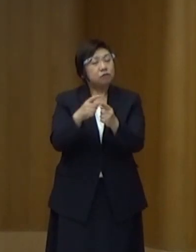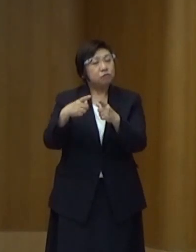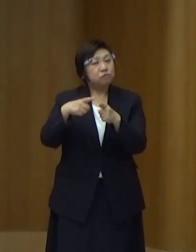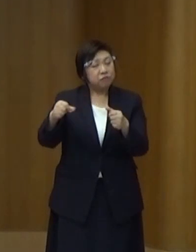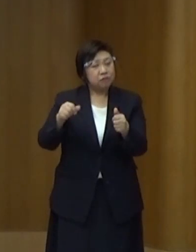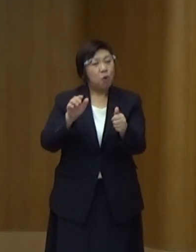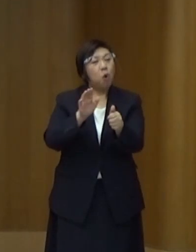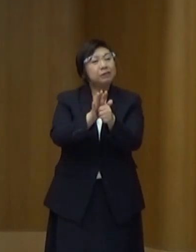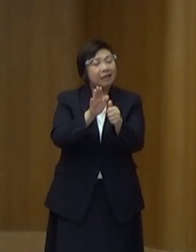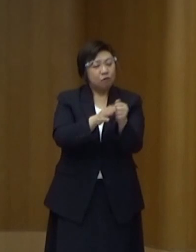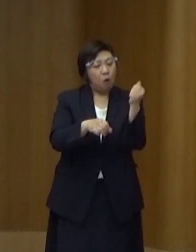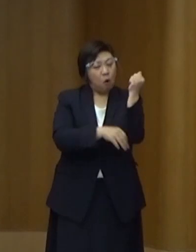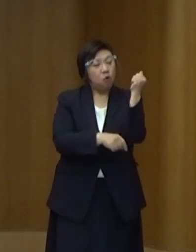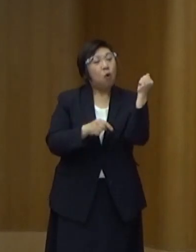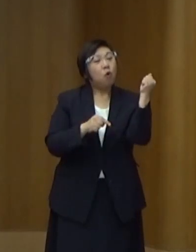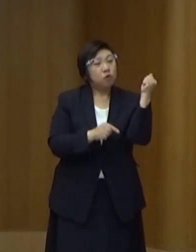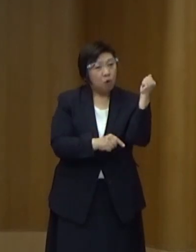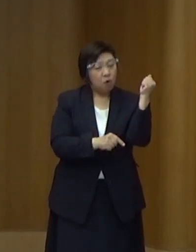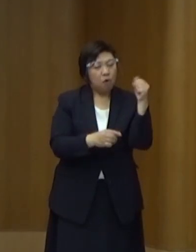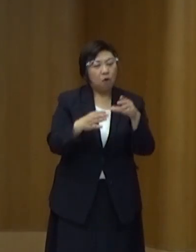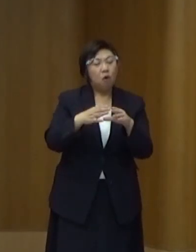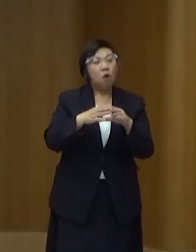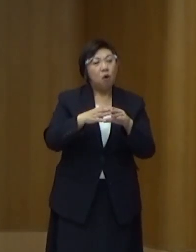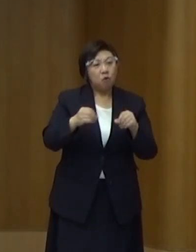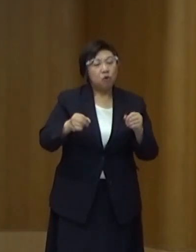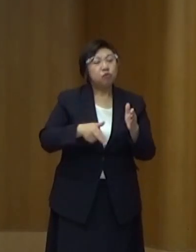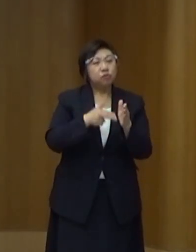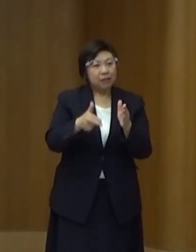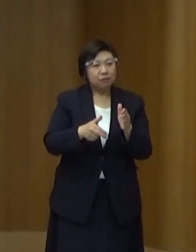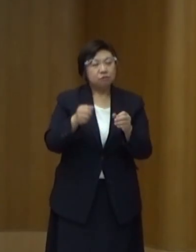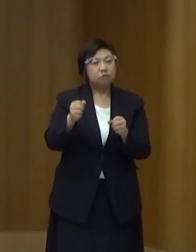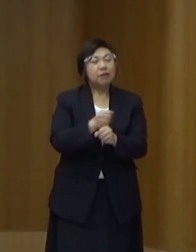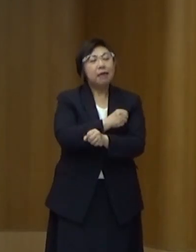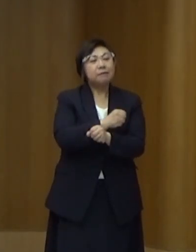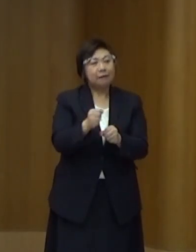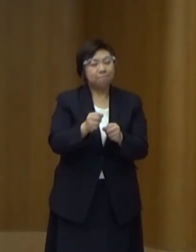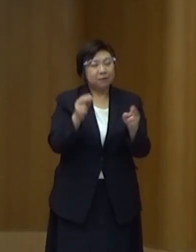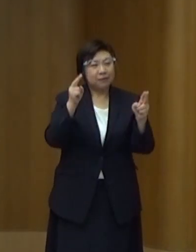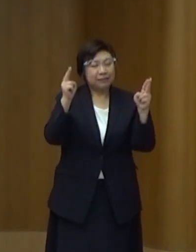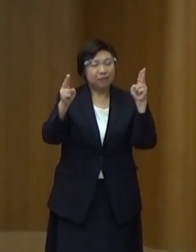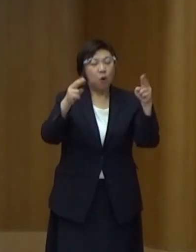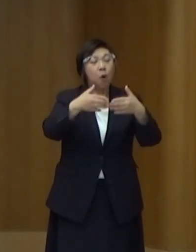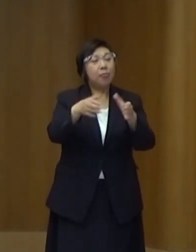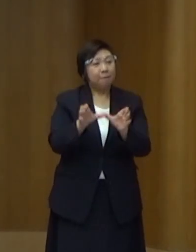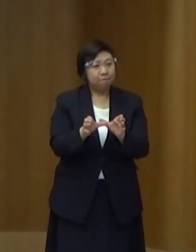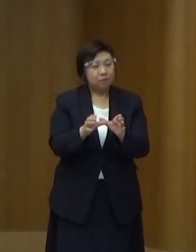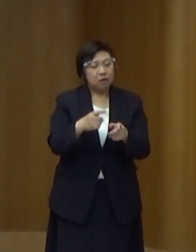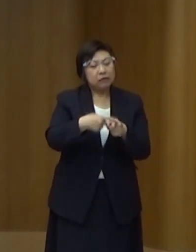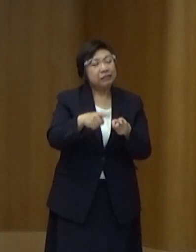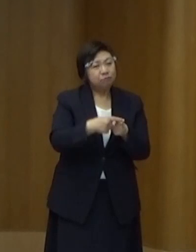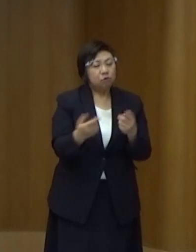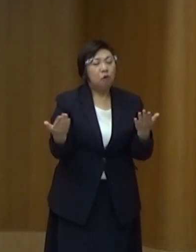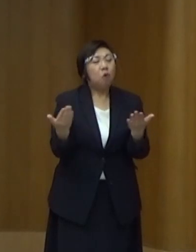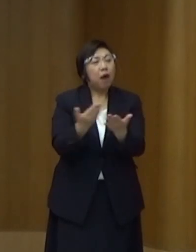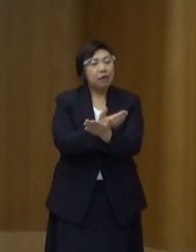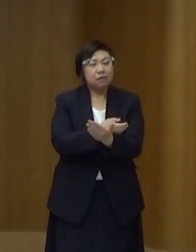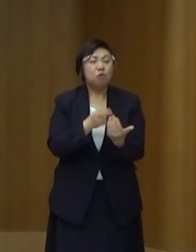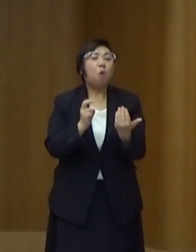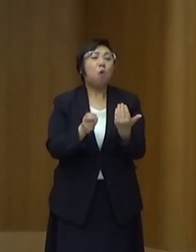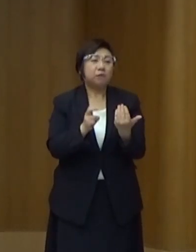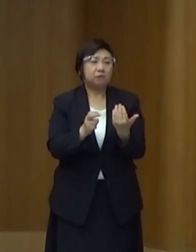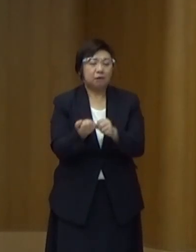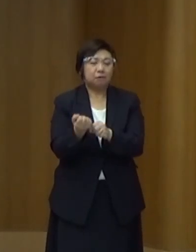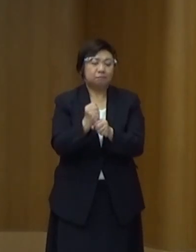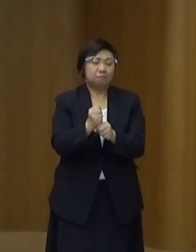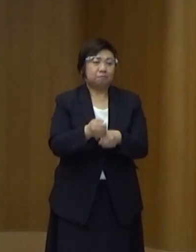の根拠となります、国鉄清算事業団債務等処理法等の一部を改正する法律、こちらが